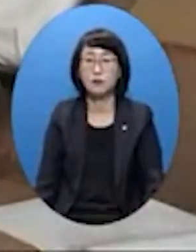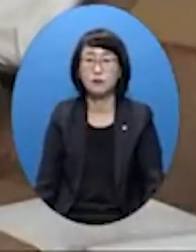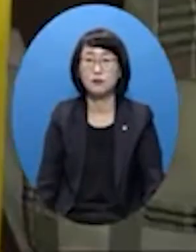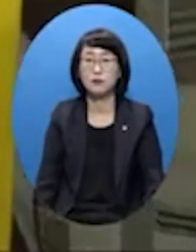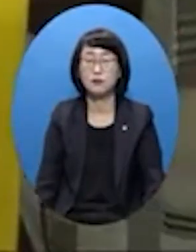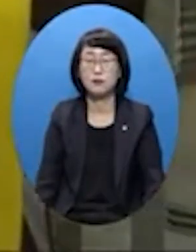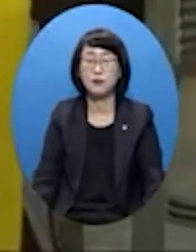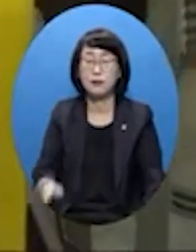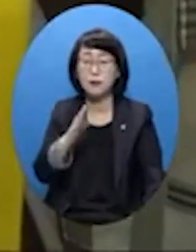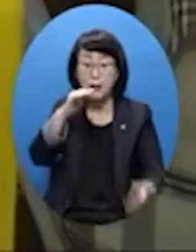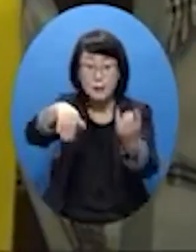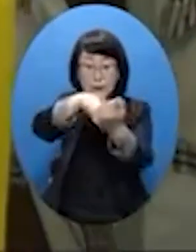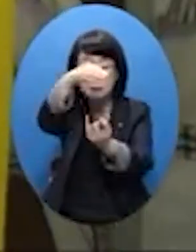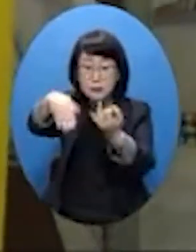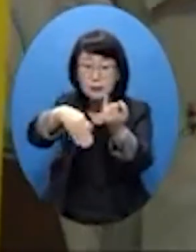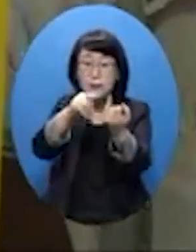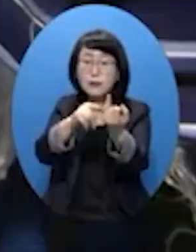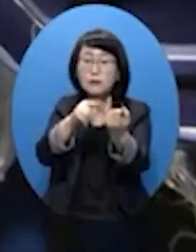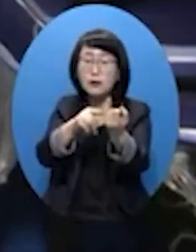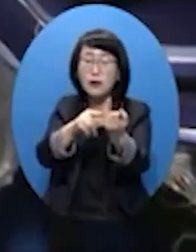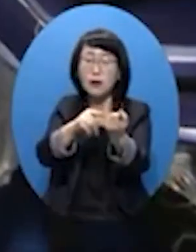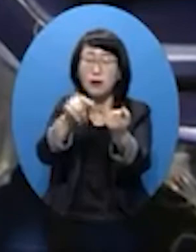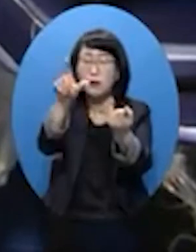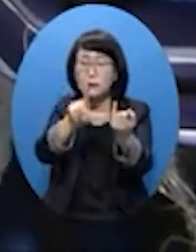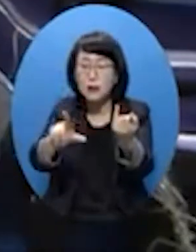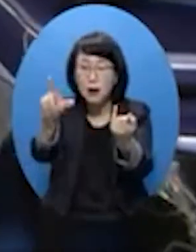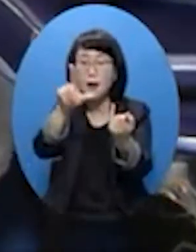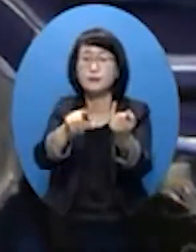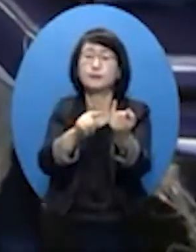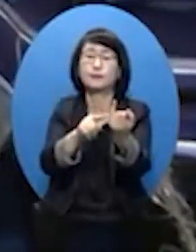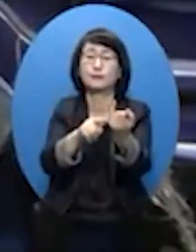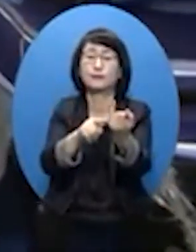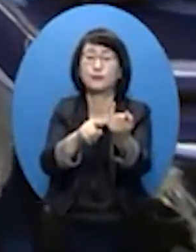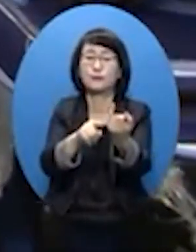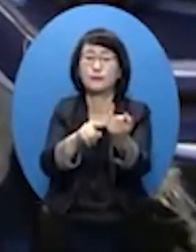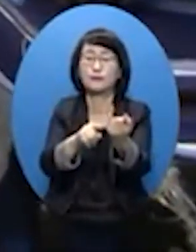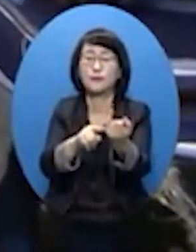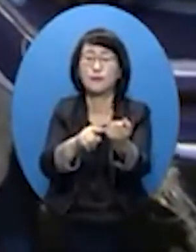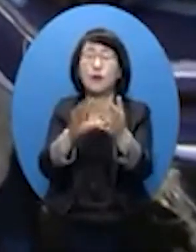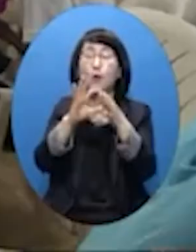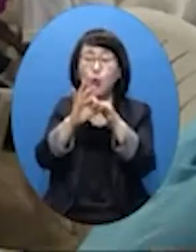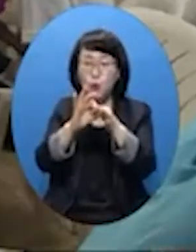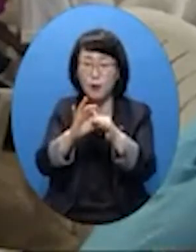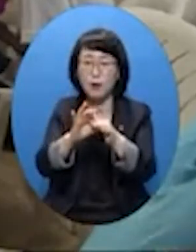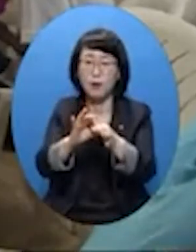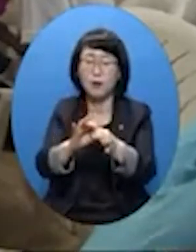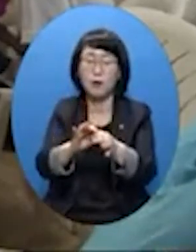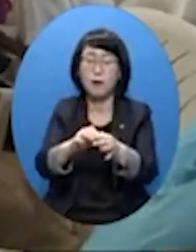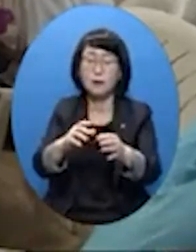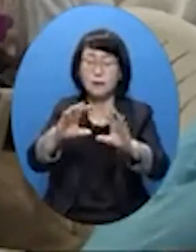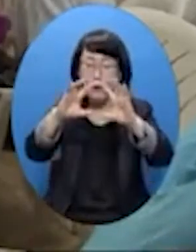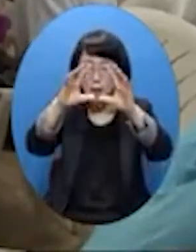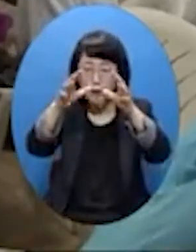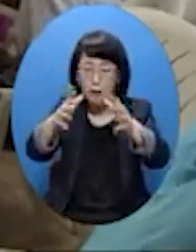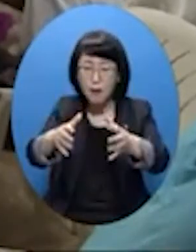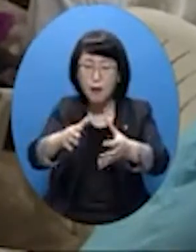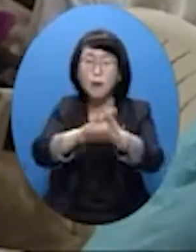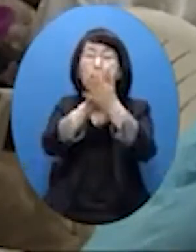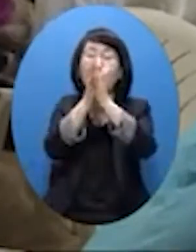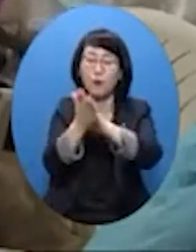처녀 의 삶이 복신 선교사의 삶이 이렇게 투 루카 나의 운명을 바꾸어 놓습니다